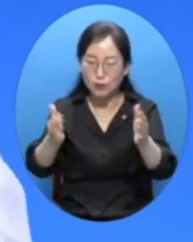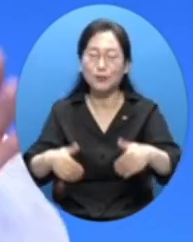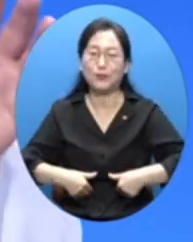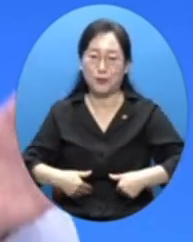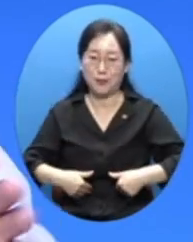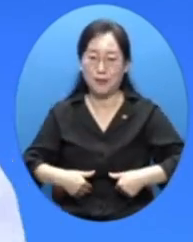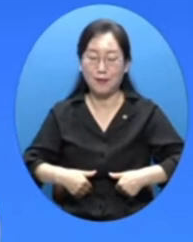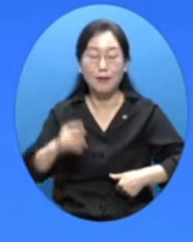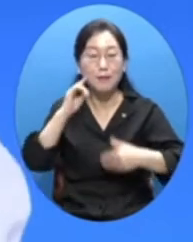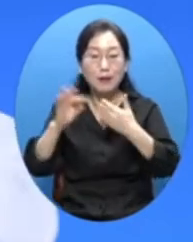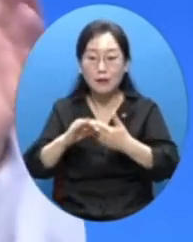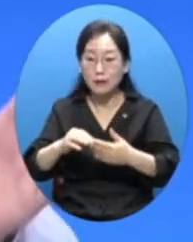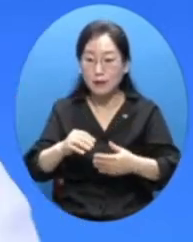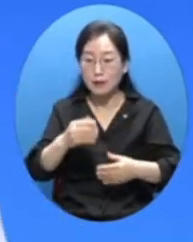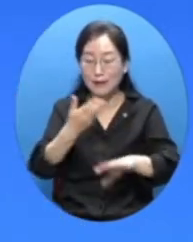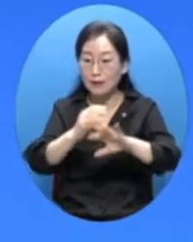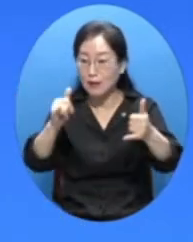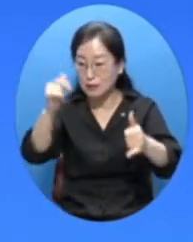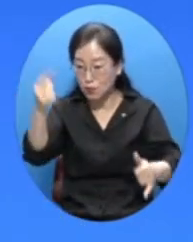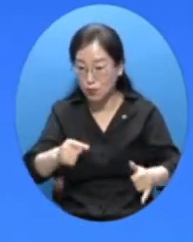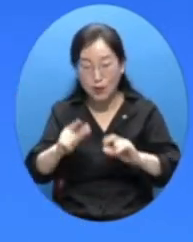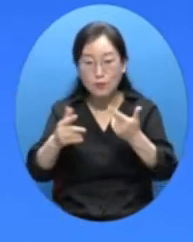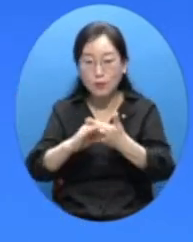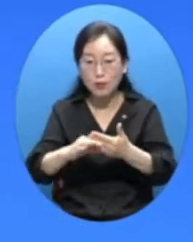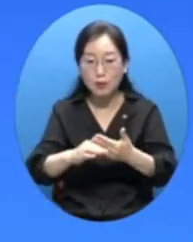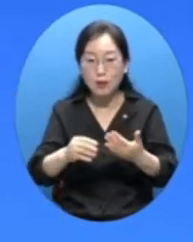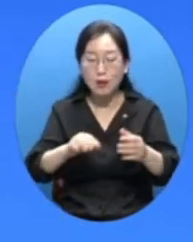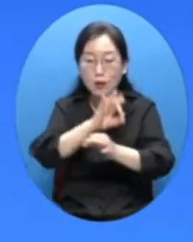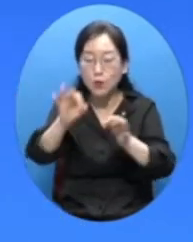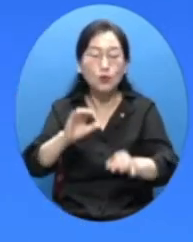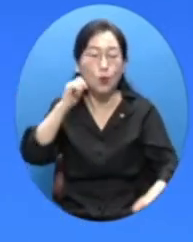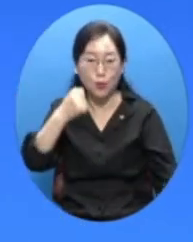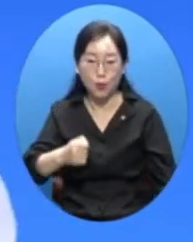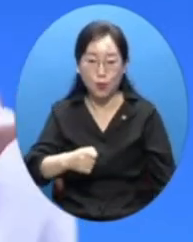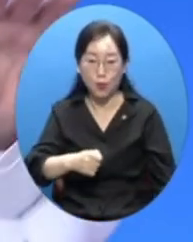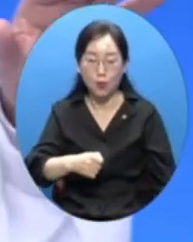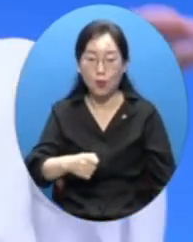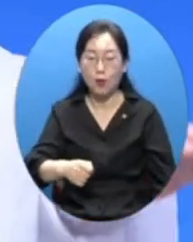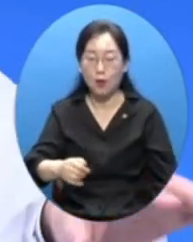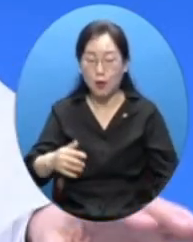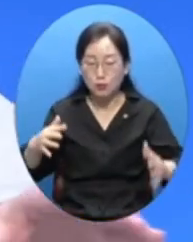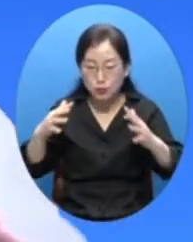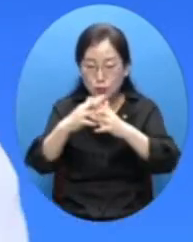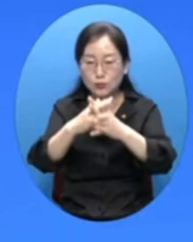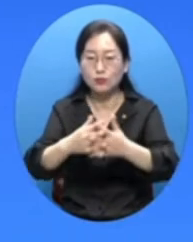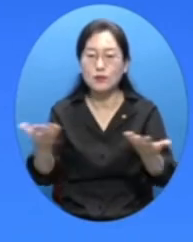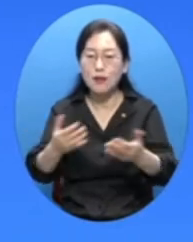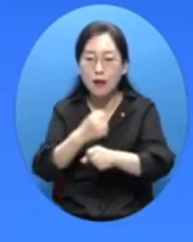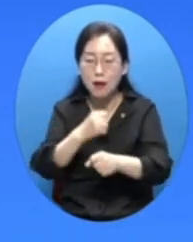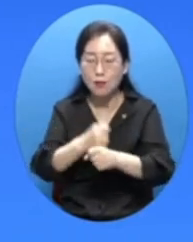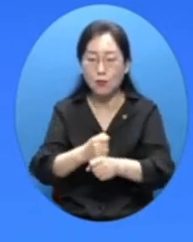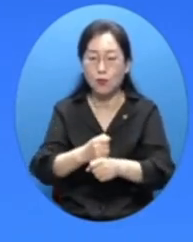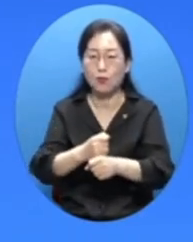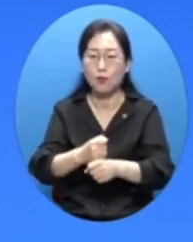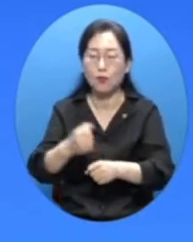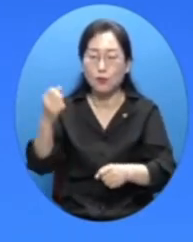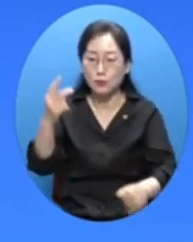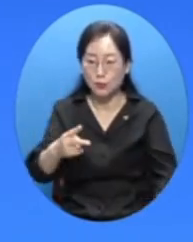그분들이 아니면 우리나라 경제가 이렇게 잘 돌아갈 수가 없어요. 모든 궂은 일을 그분들이 다 합니다. 건축 공사 현장에서도